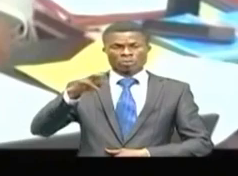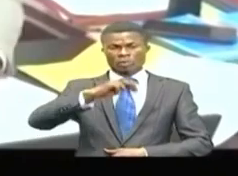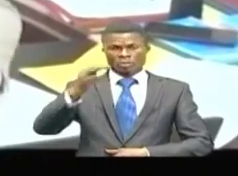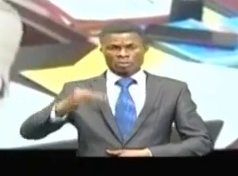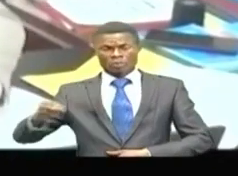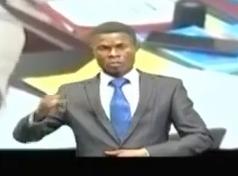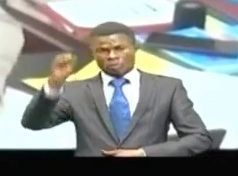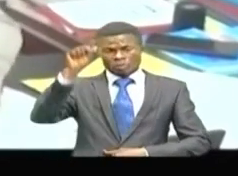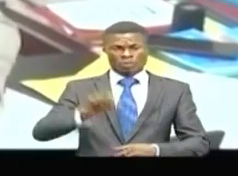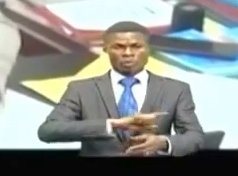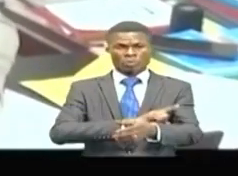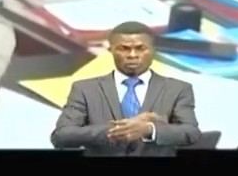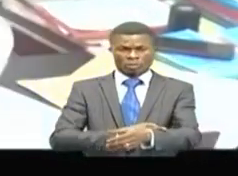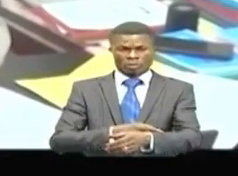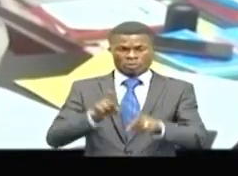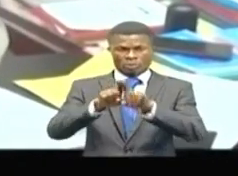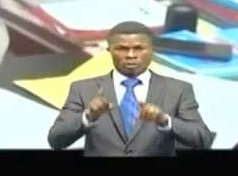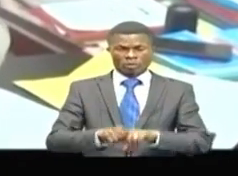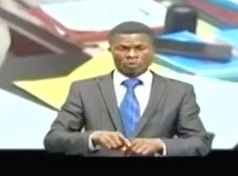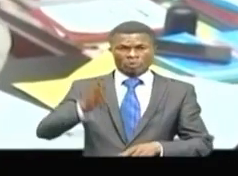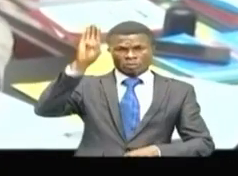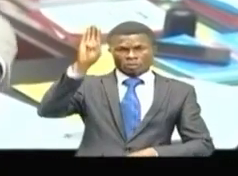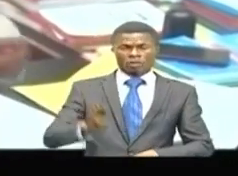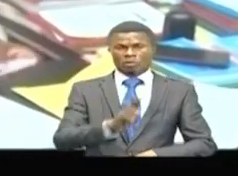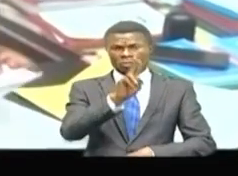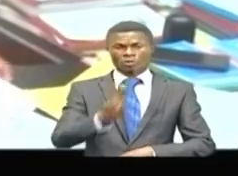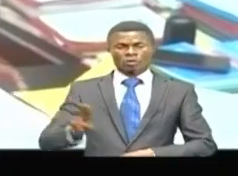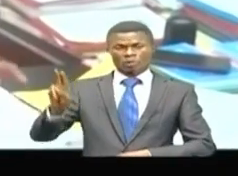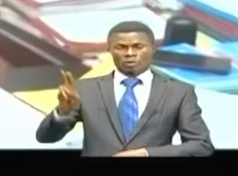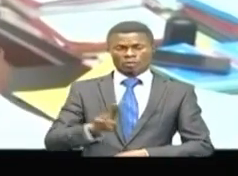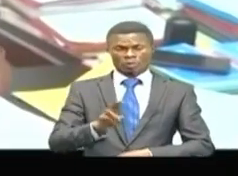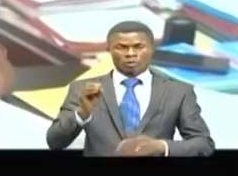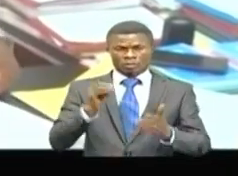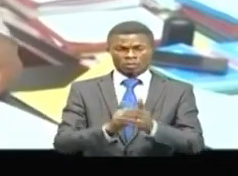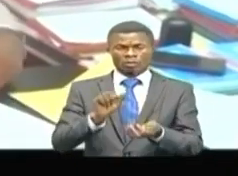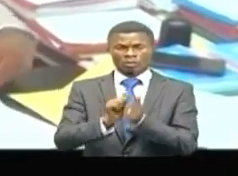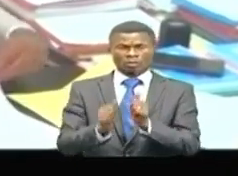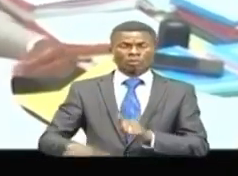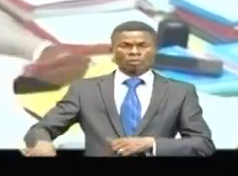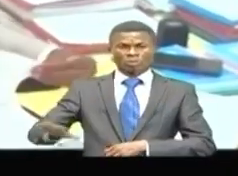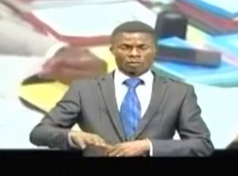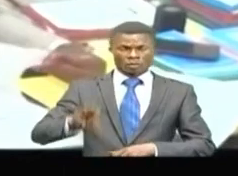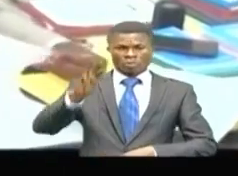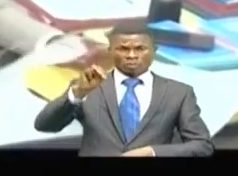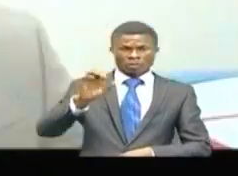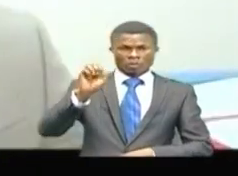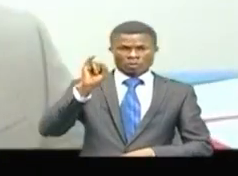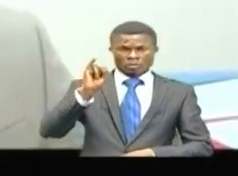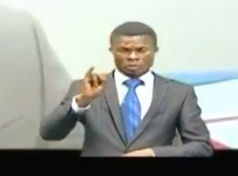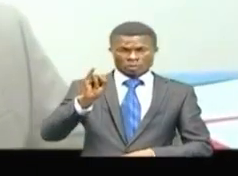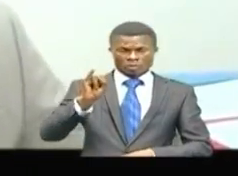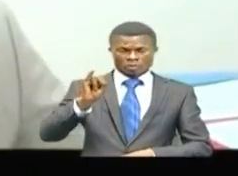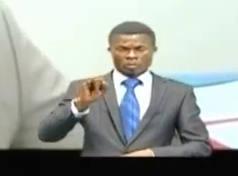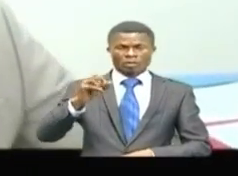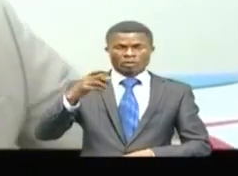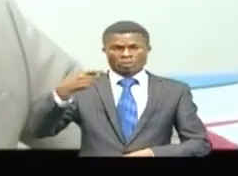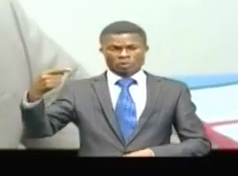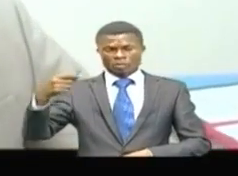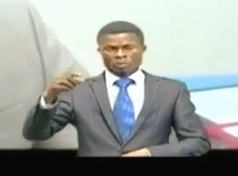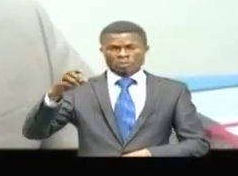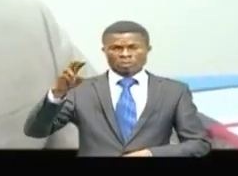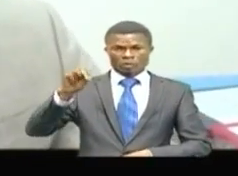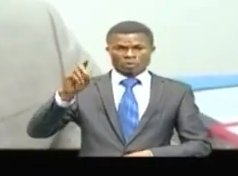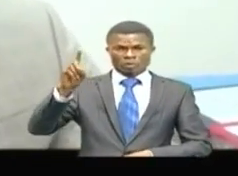du Sud-Kivu et du Bas-Uele. Revenant sur la province du Maïndombe, il a signalé qu'un conflit